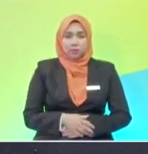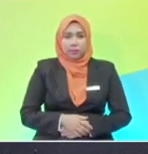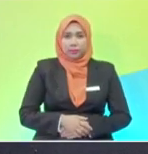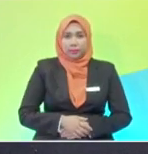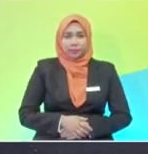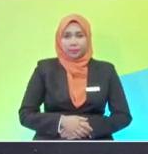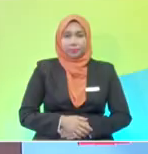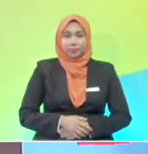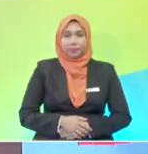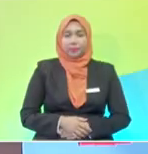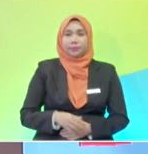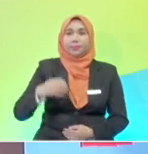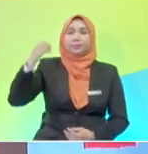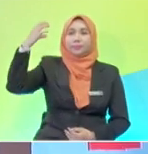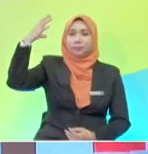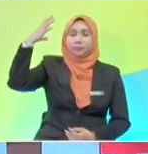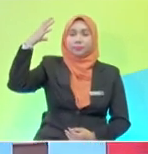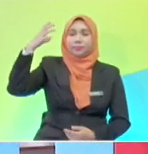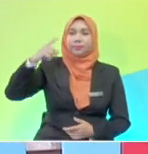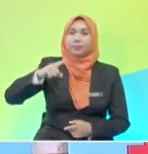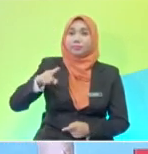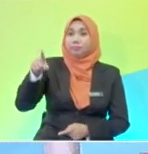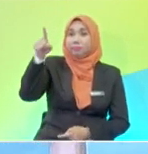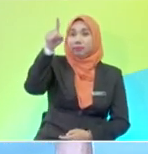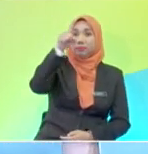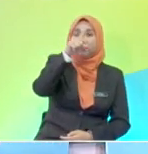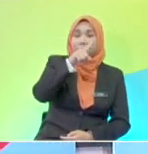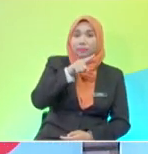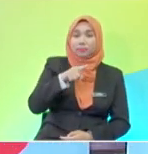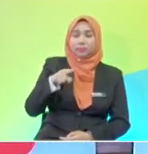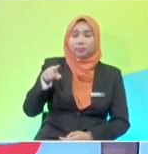akan mengelilingi bumi tengok yang